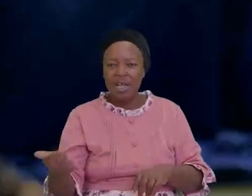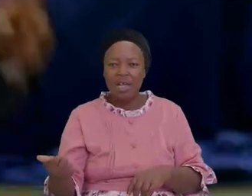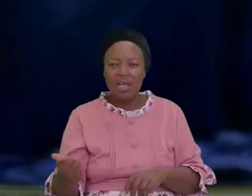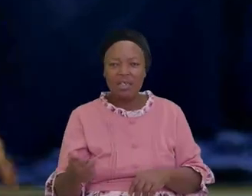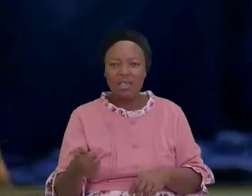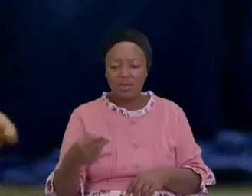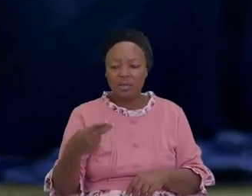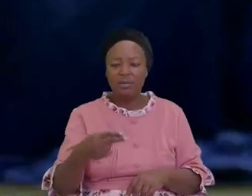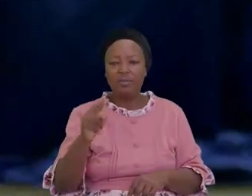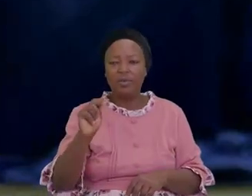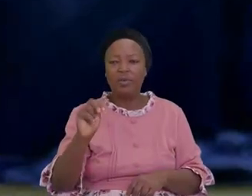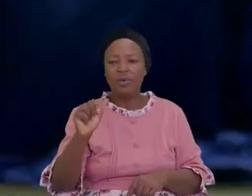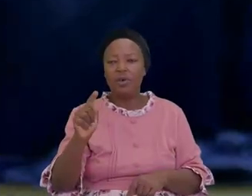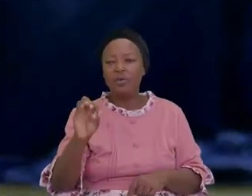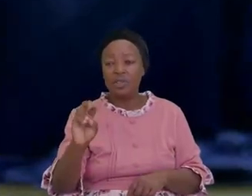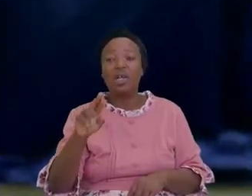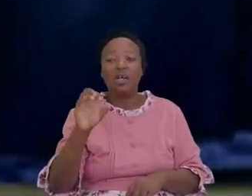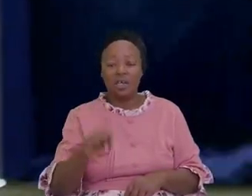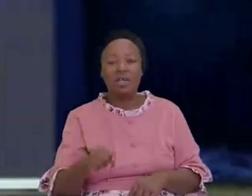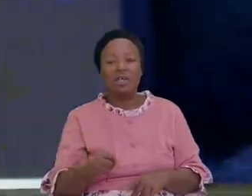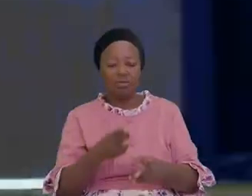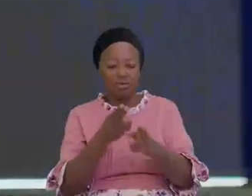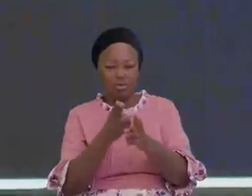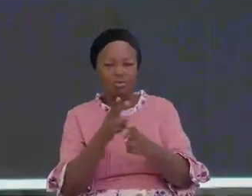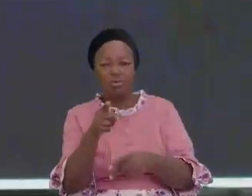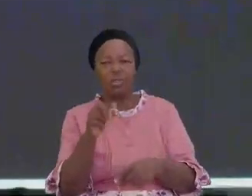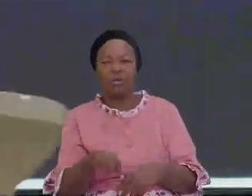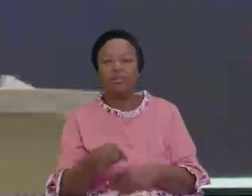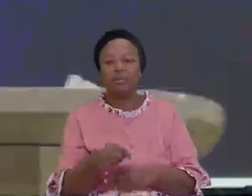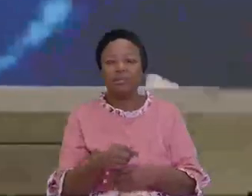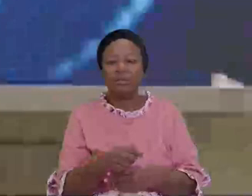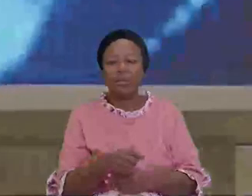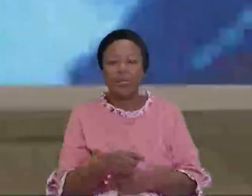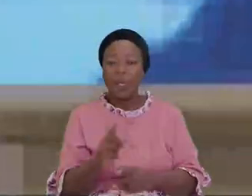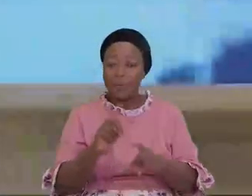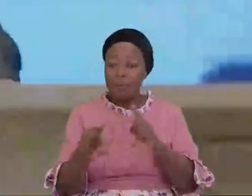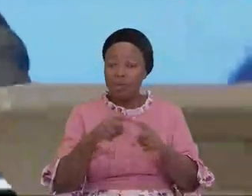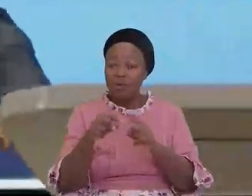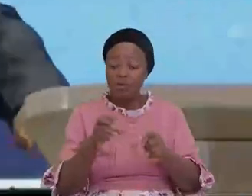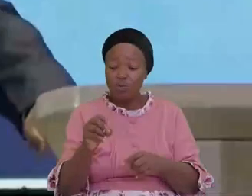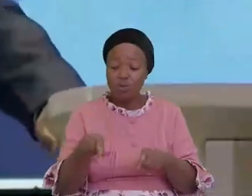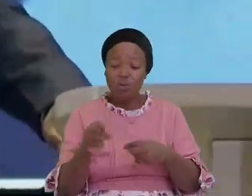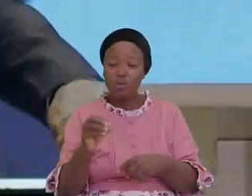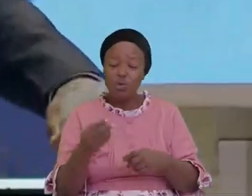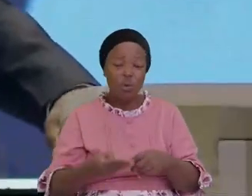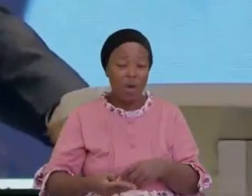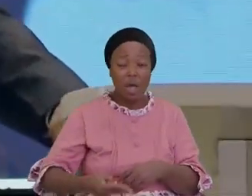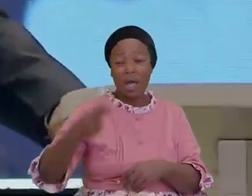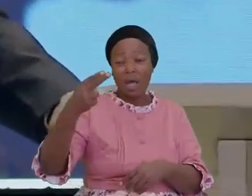tout chasseur, toute femme chasseur peut t'atteindre. Mais quand tu vas si